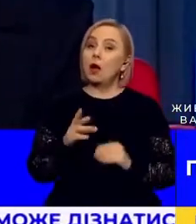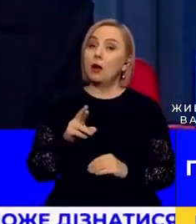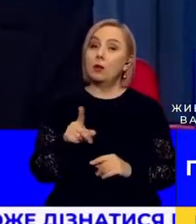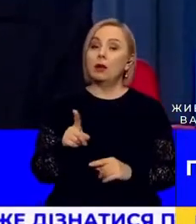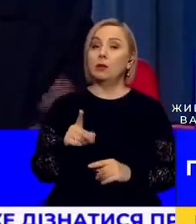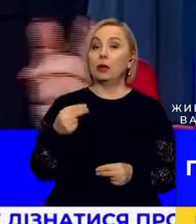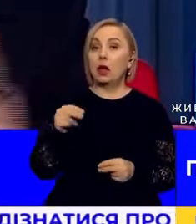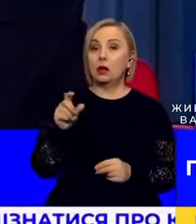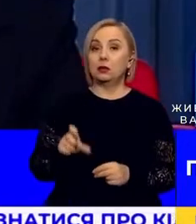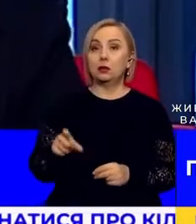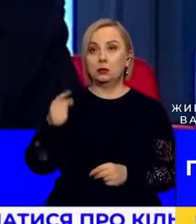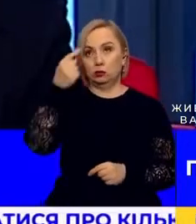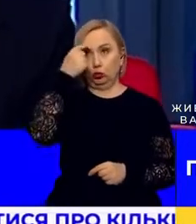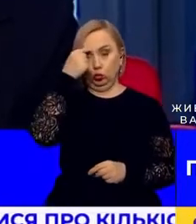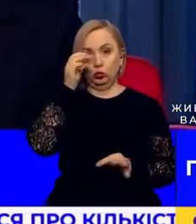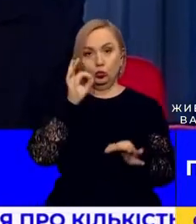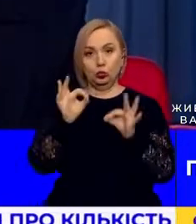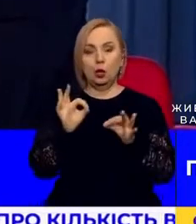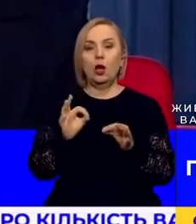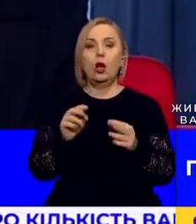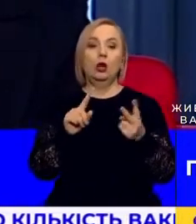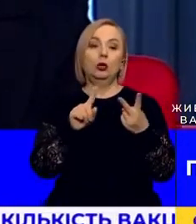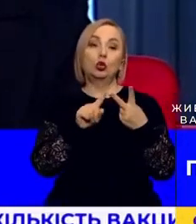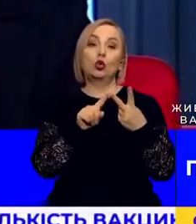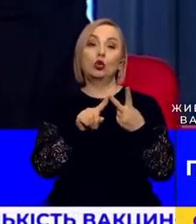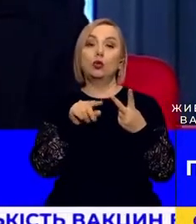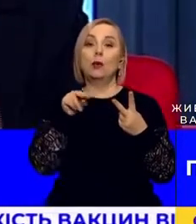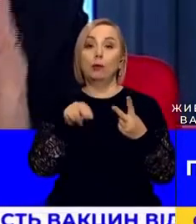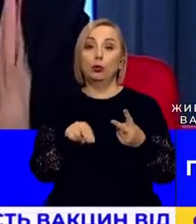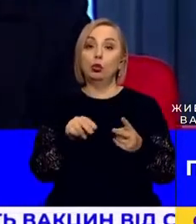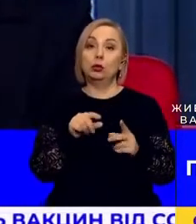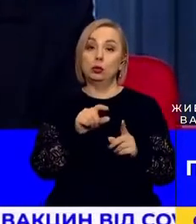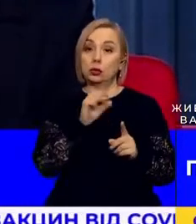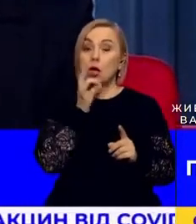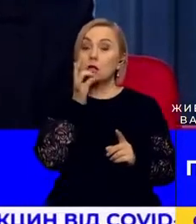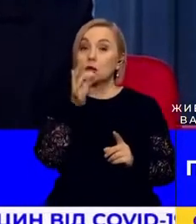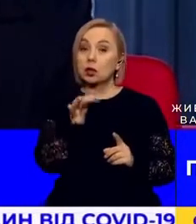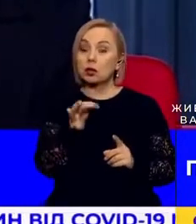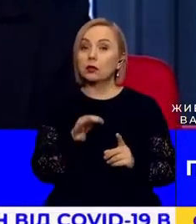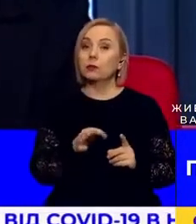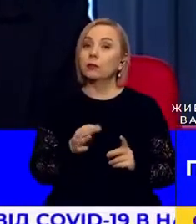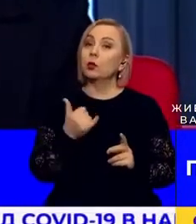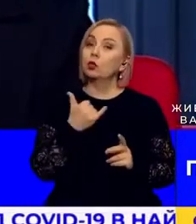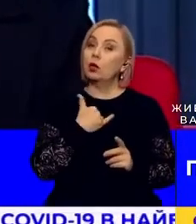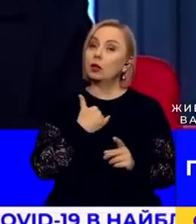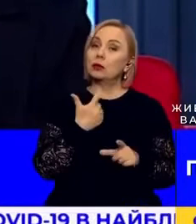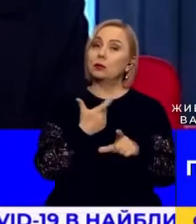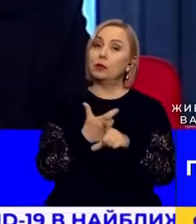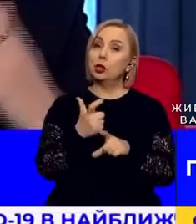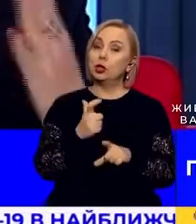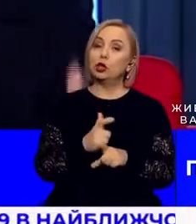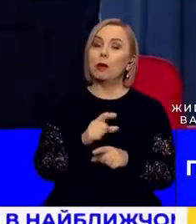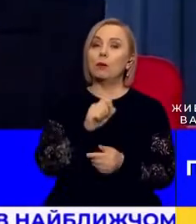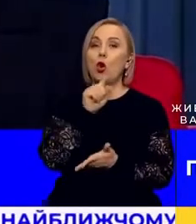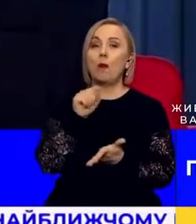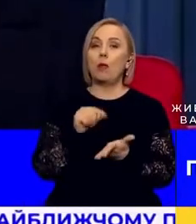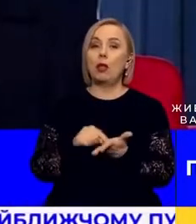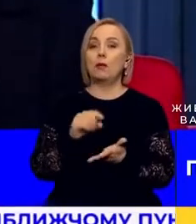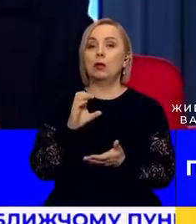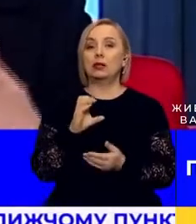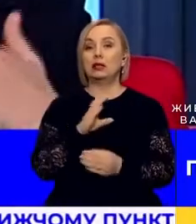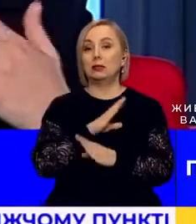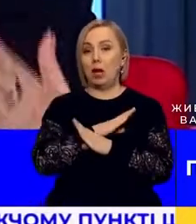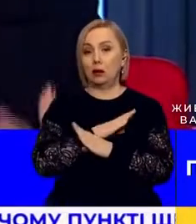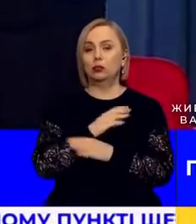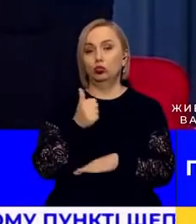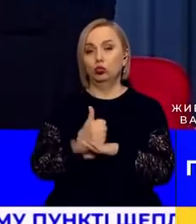здоровий глузд, то другим пунктом він би мав тоді сказати. В нас найбільша проблема зі смертністю. Це є переважно літні